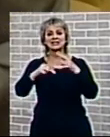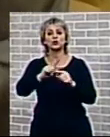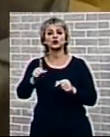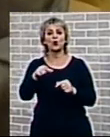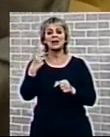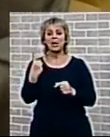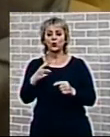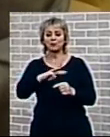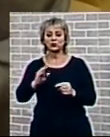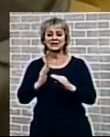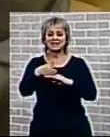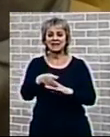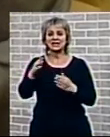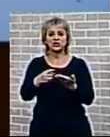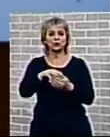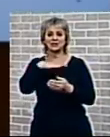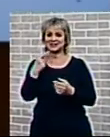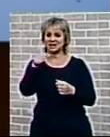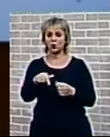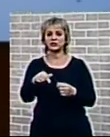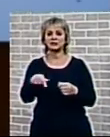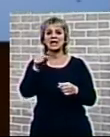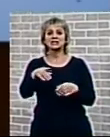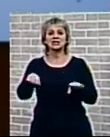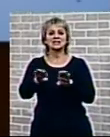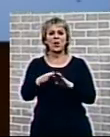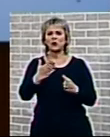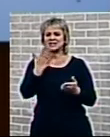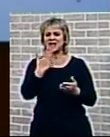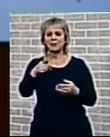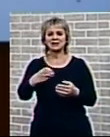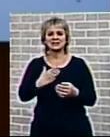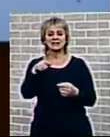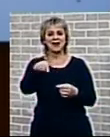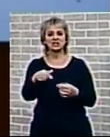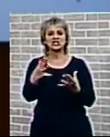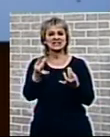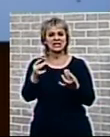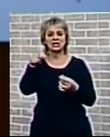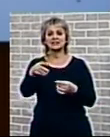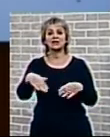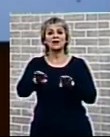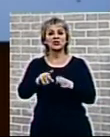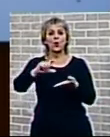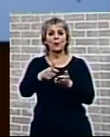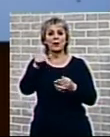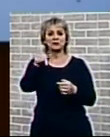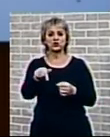на минуту зайти за книгой не захочешь. Ощущается запах затхлости, сырости. В таком